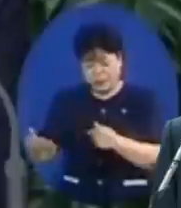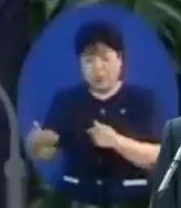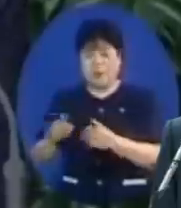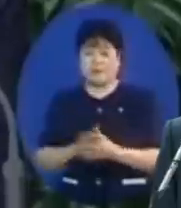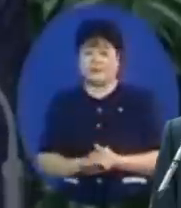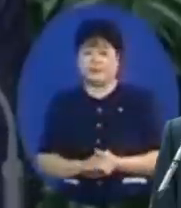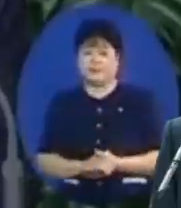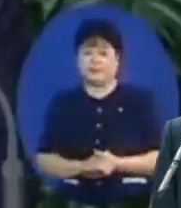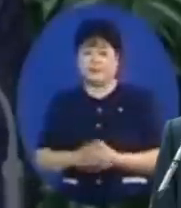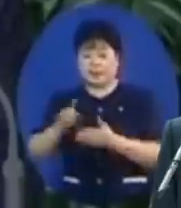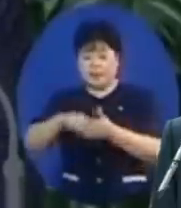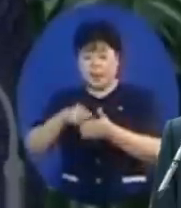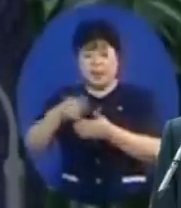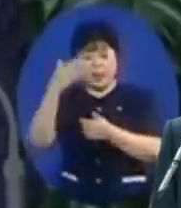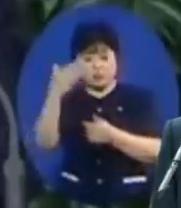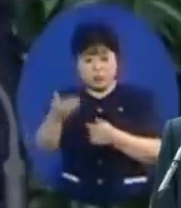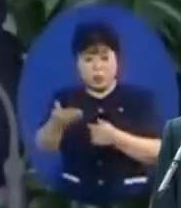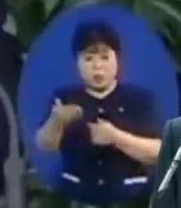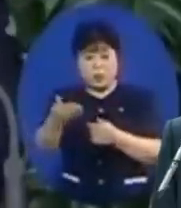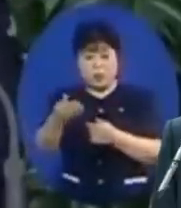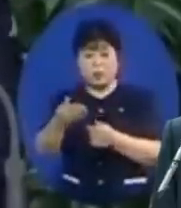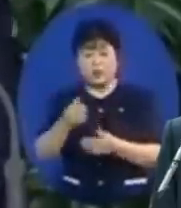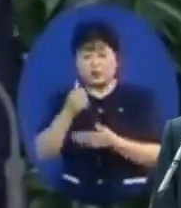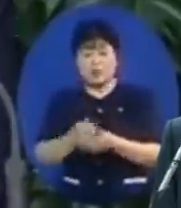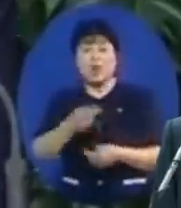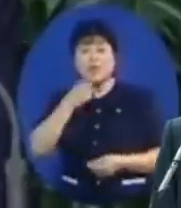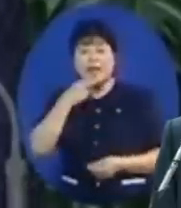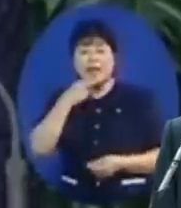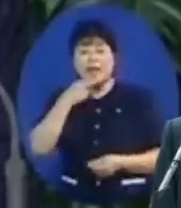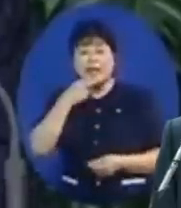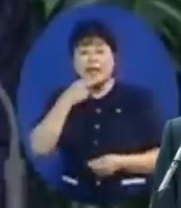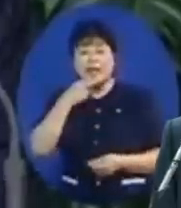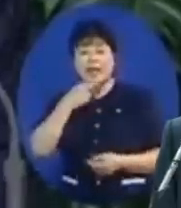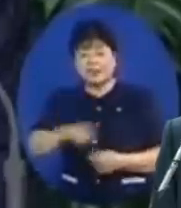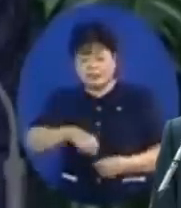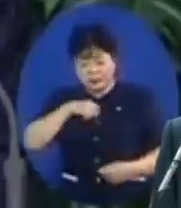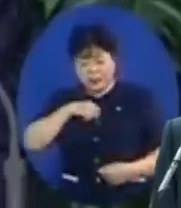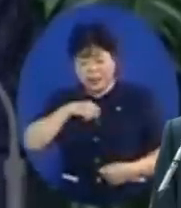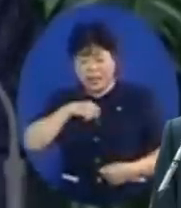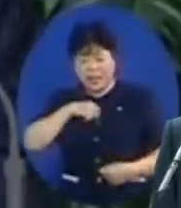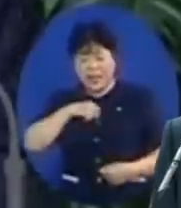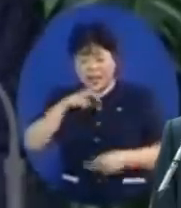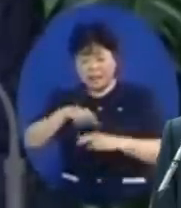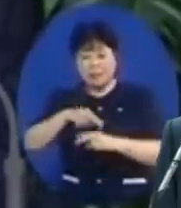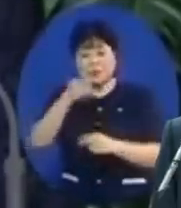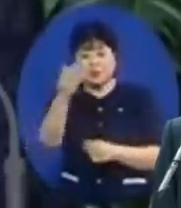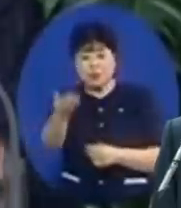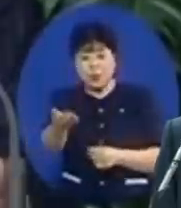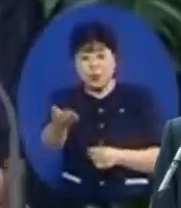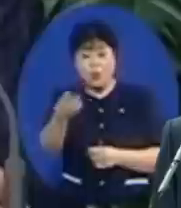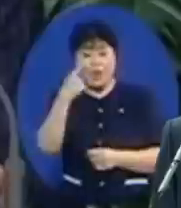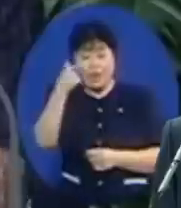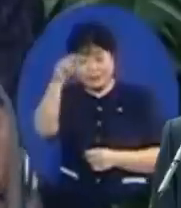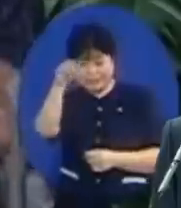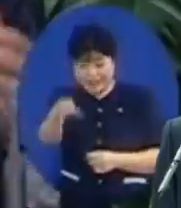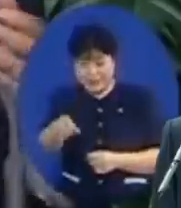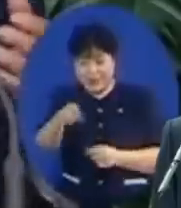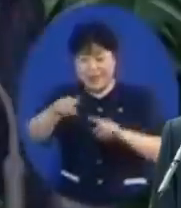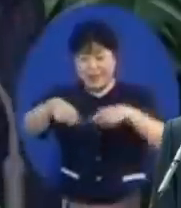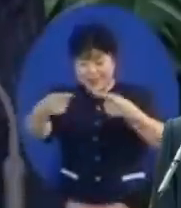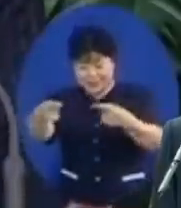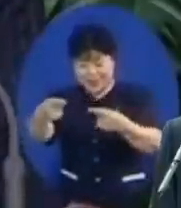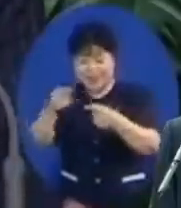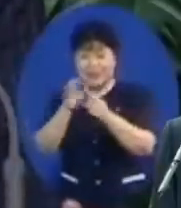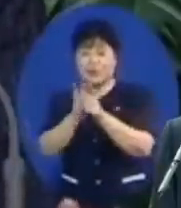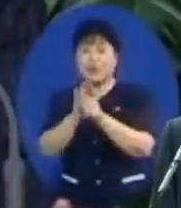흘려가지고서 다 청산해버리고 이 사람 죄 없습니다. 의롭다함을 선물로 주어서 아버지 앞에 들어갈 수